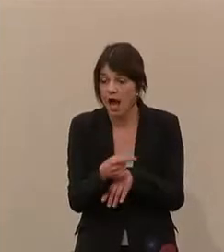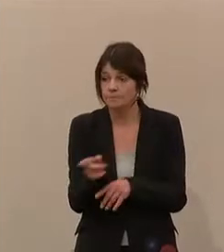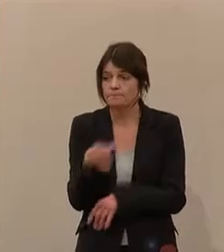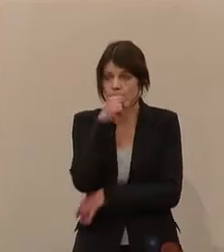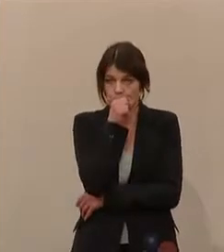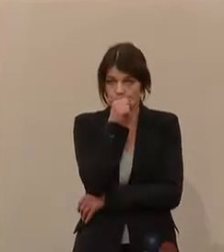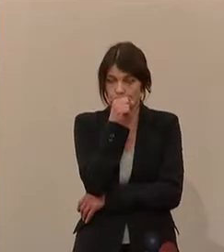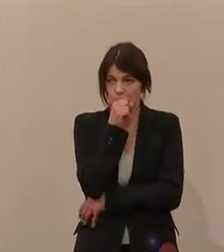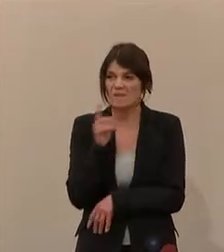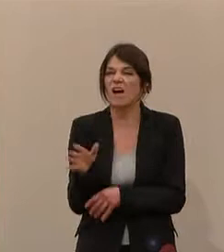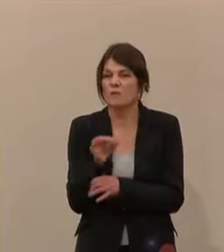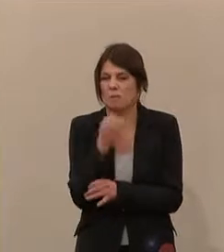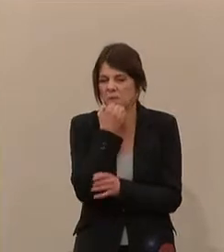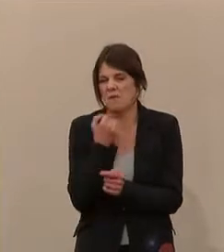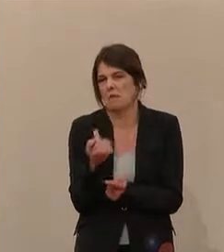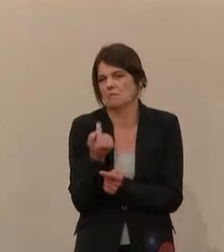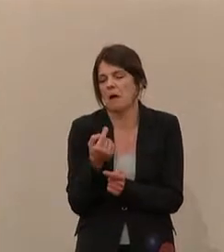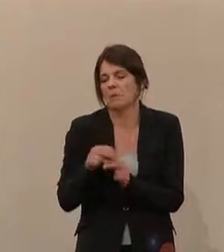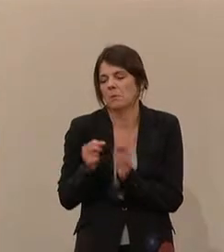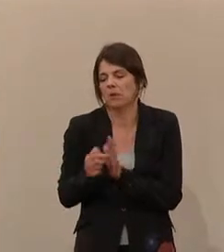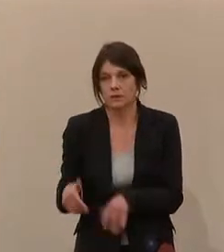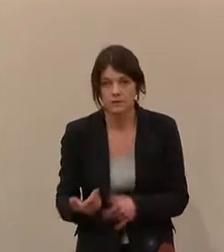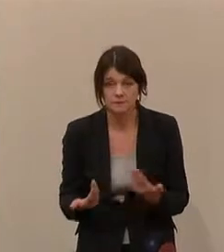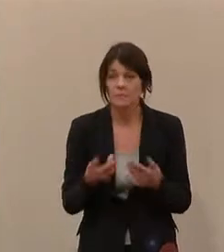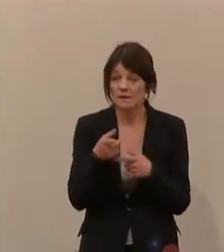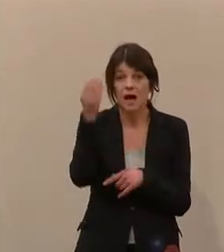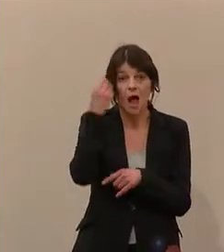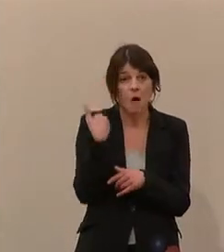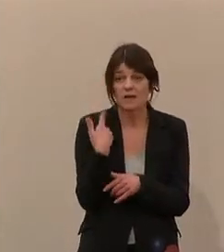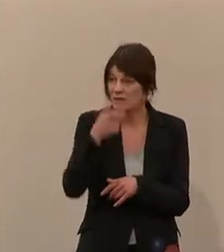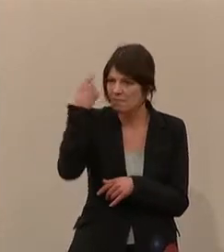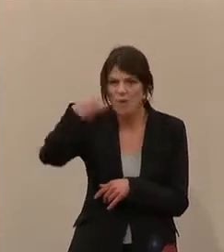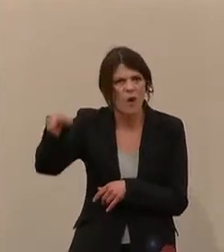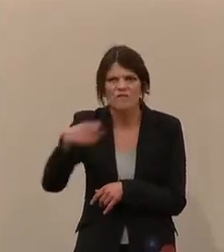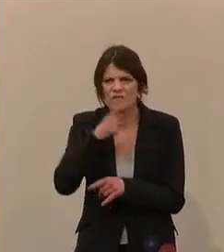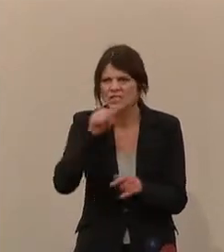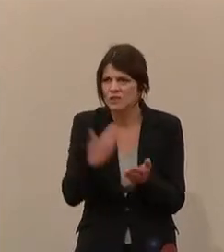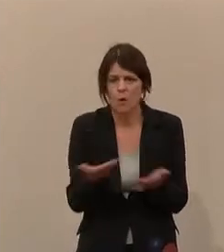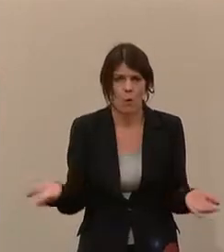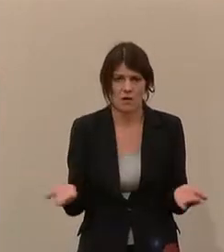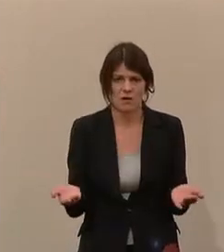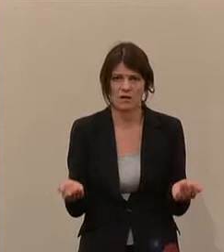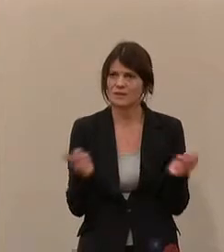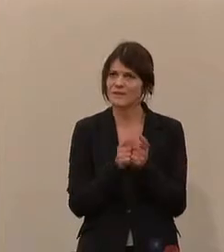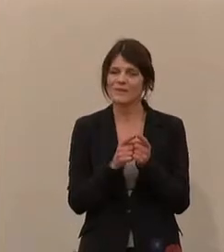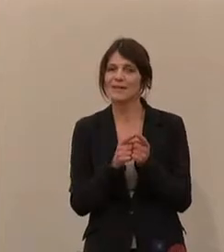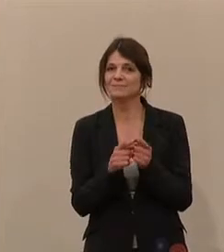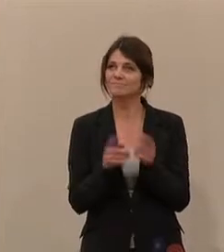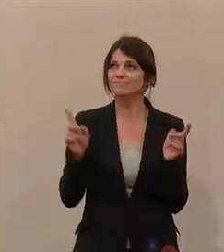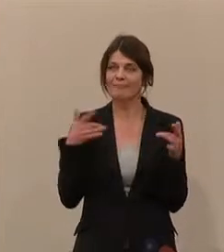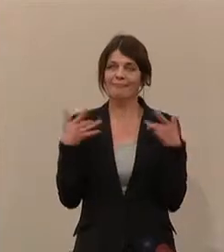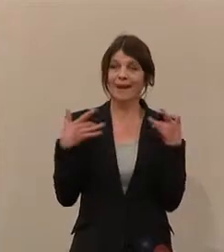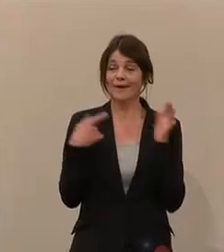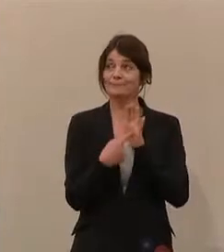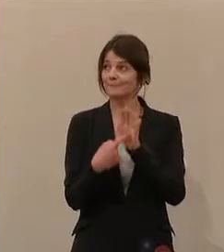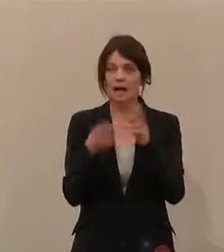seine privaten Werbezwecke vor. Und das ist, glaube ich, das, was die Bevölkerung nicht will. Nämlich eine inszenierte Wahrheit, die